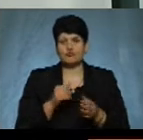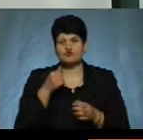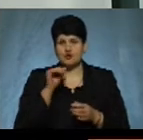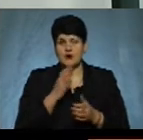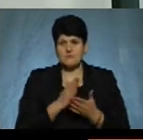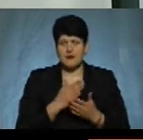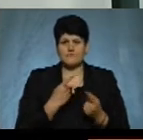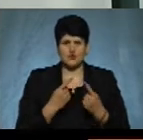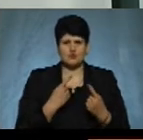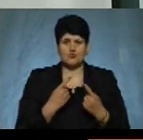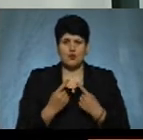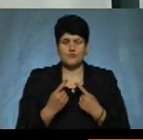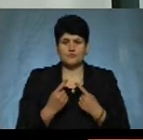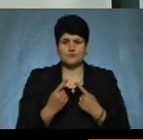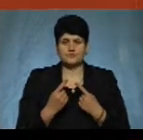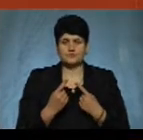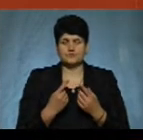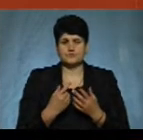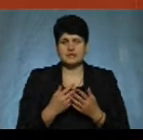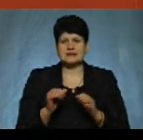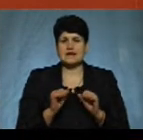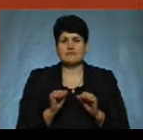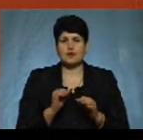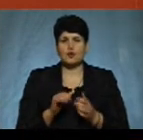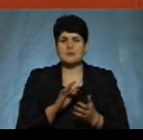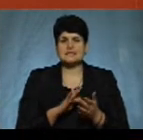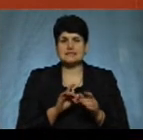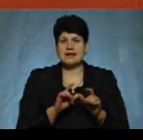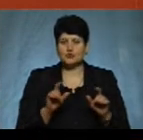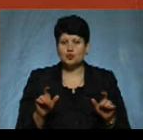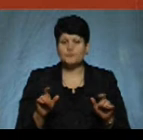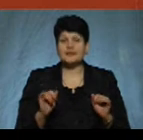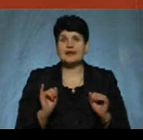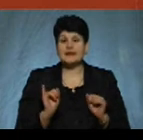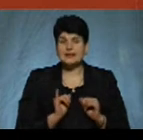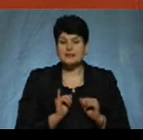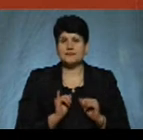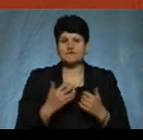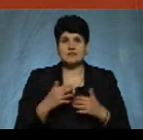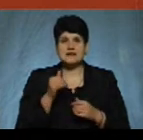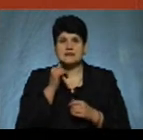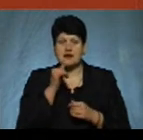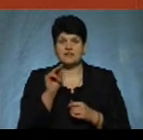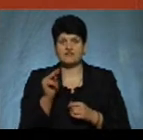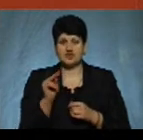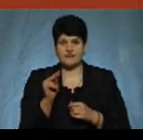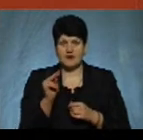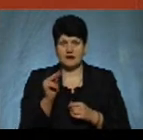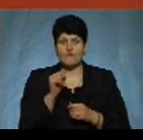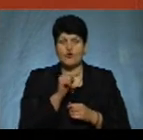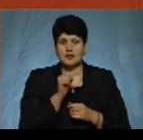розмову буквально з керівником центру, і вже завтра, в четвер,